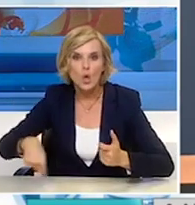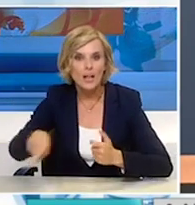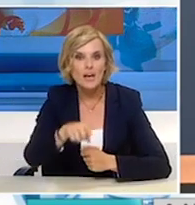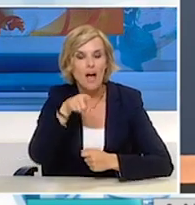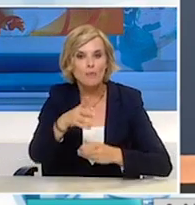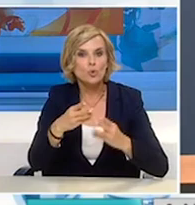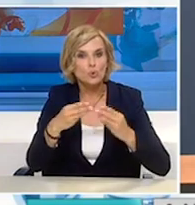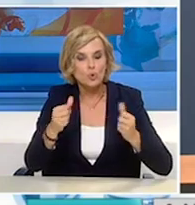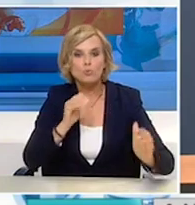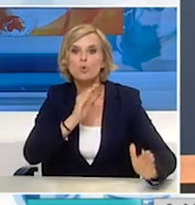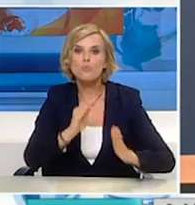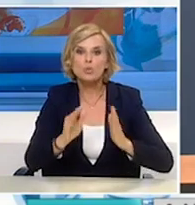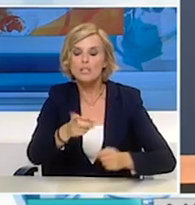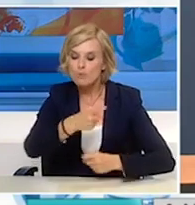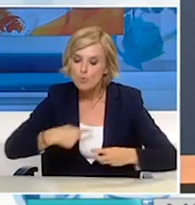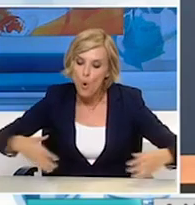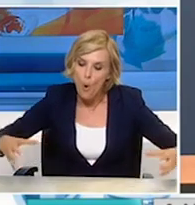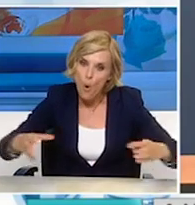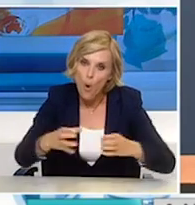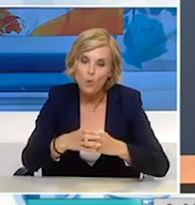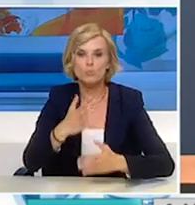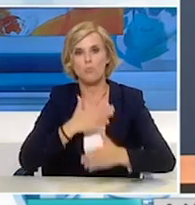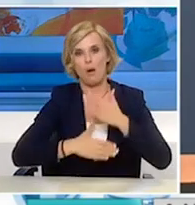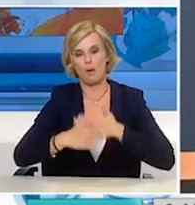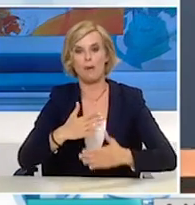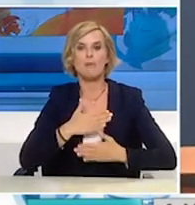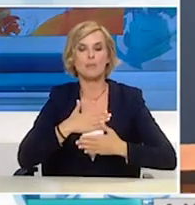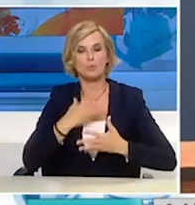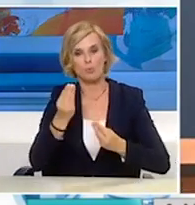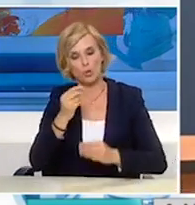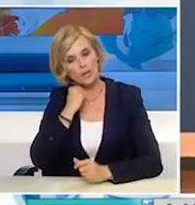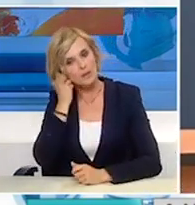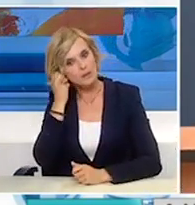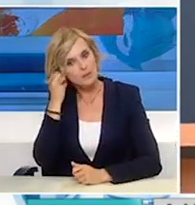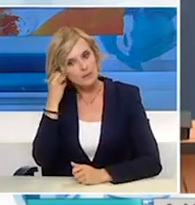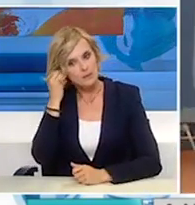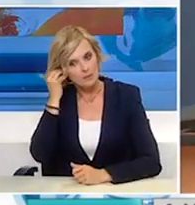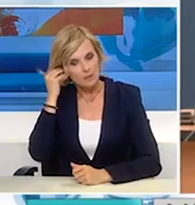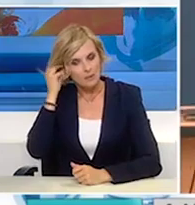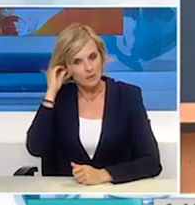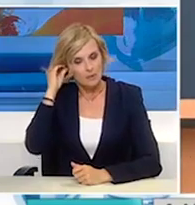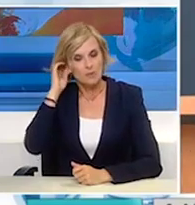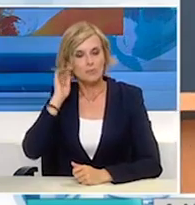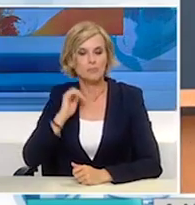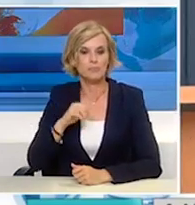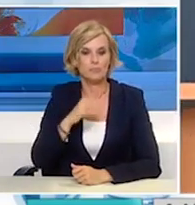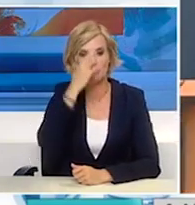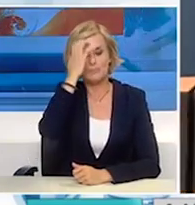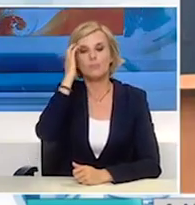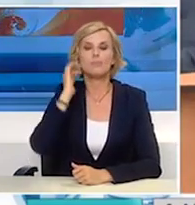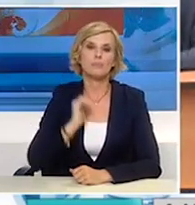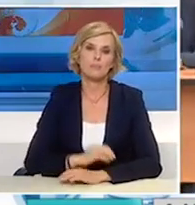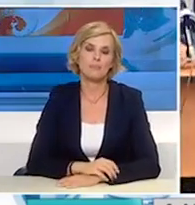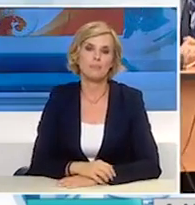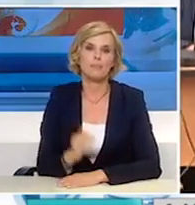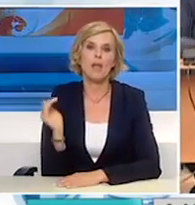Έτσι προστατεύουμε όλους όσους αγαπάμε. Σας ευχαριστώ. Ευχαριστούμε, κύριε Υπουργέ. Να περάσουμε σε ερωτήσεις. Η